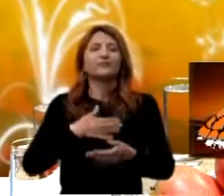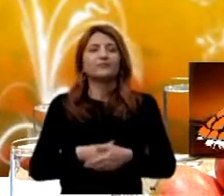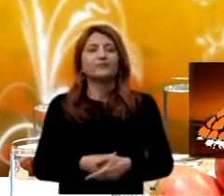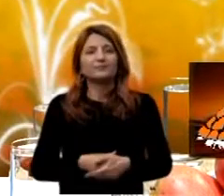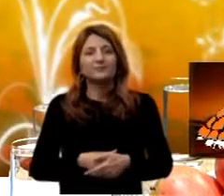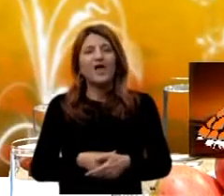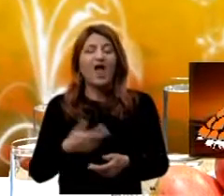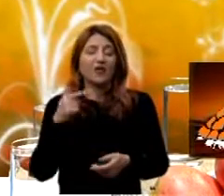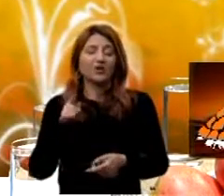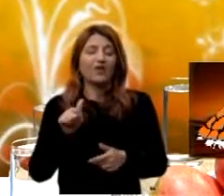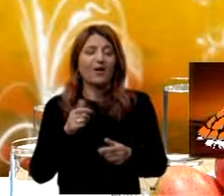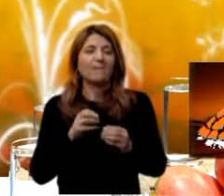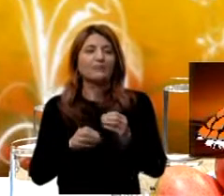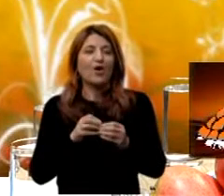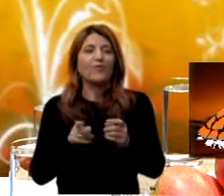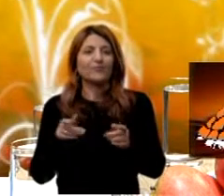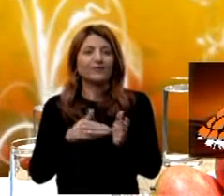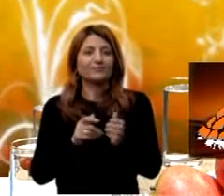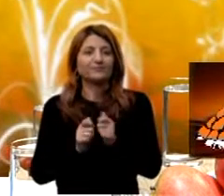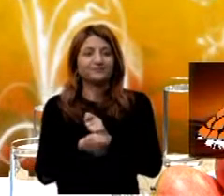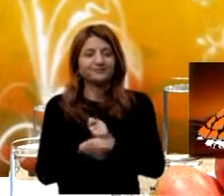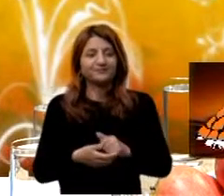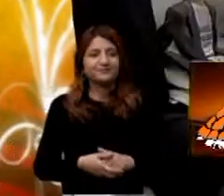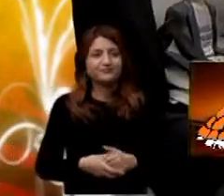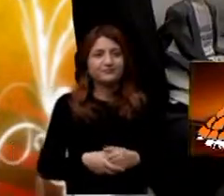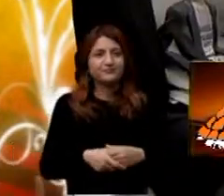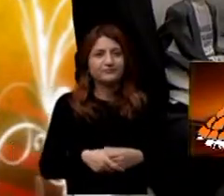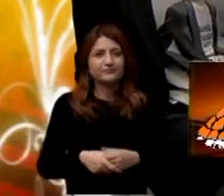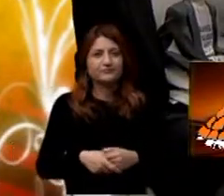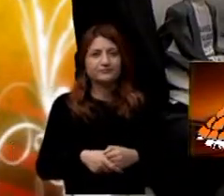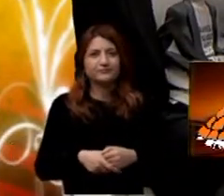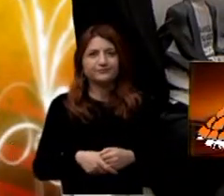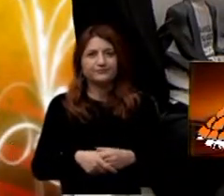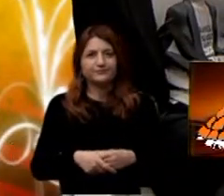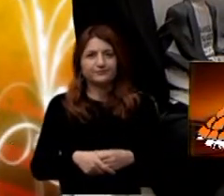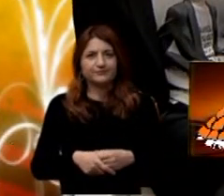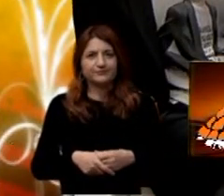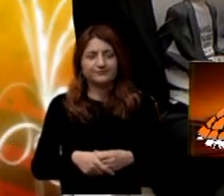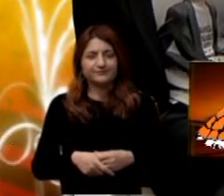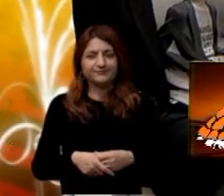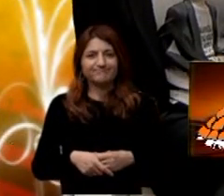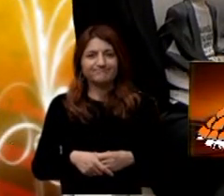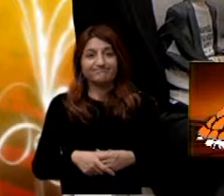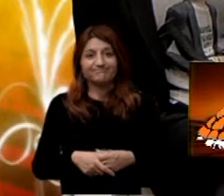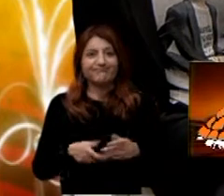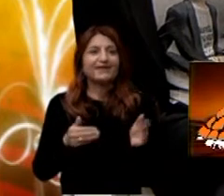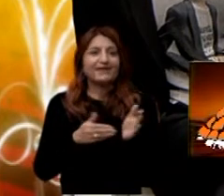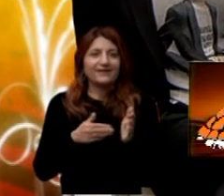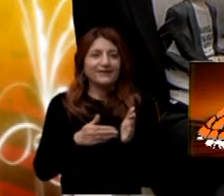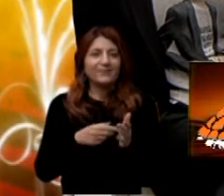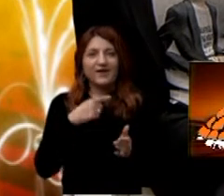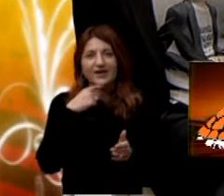i to je jedan problem na kojem se može raditi. Ali vrlo treba zapravo kazati sljedeće.